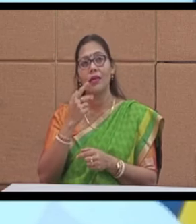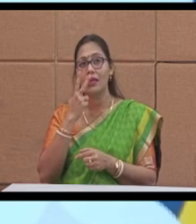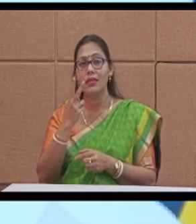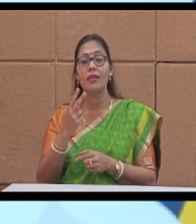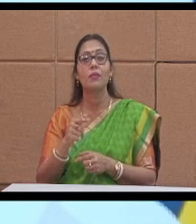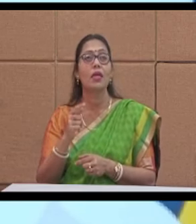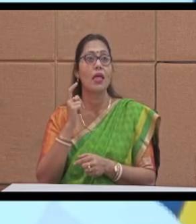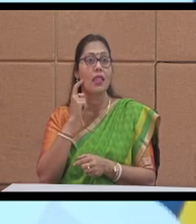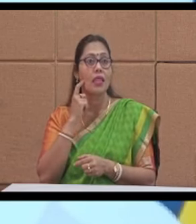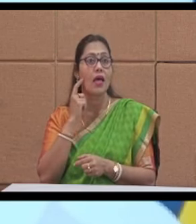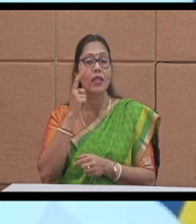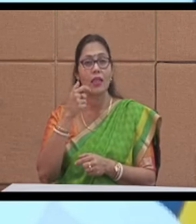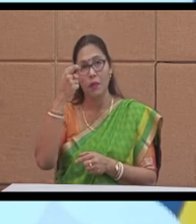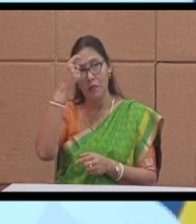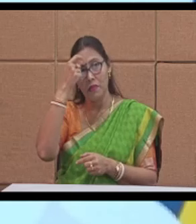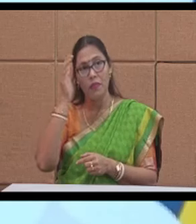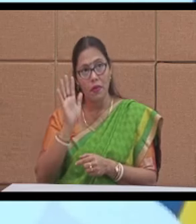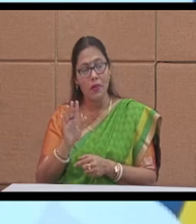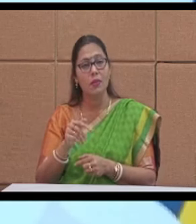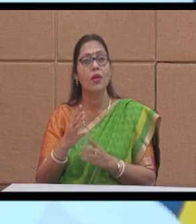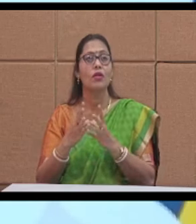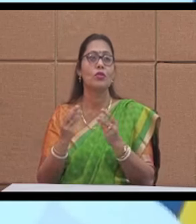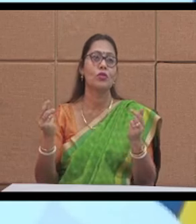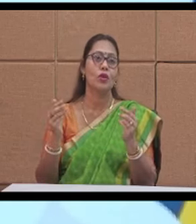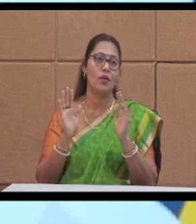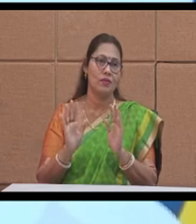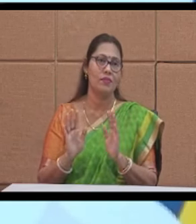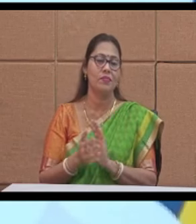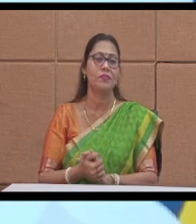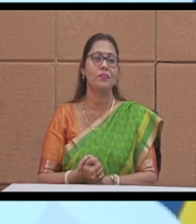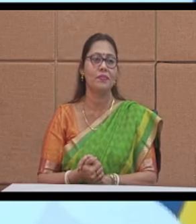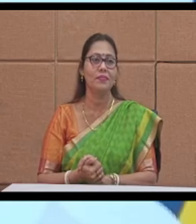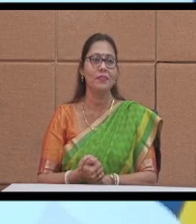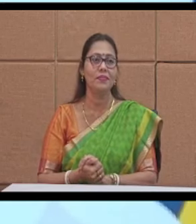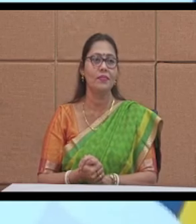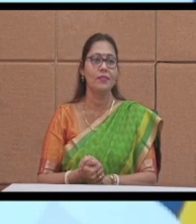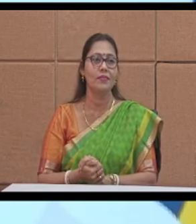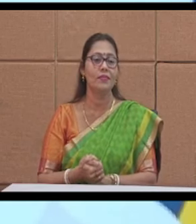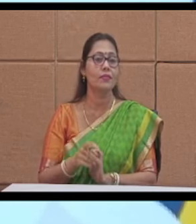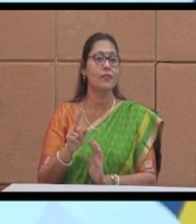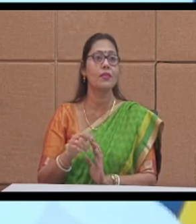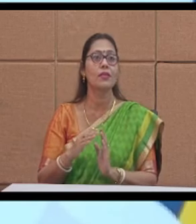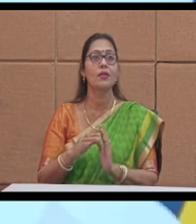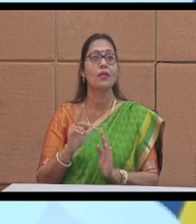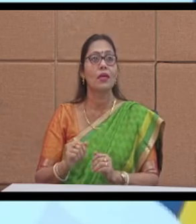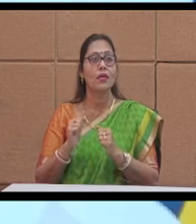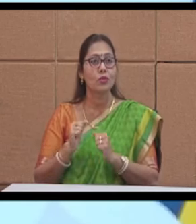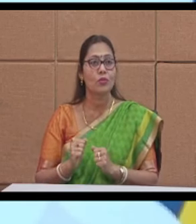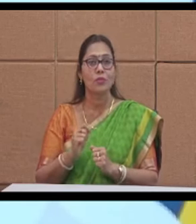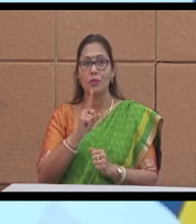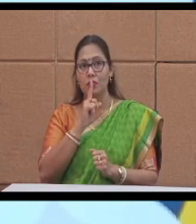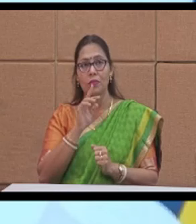যিনি তোমাদের এই দাঁতের সমস্যা সমাধান করে দিতে পারেন আর এক জায়গায় চুপ করে